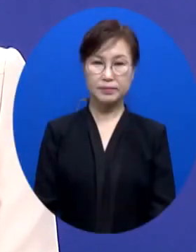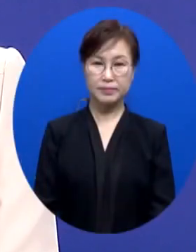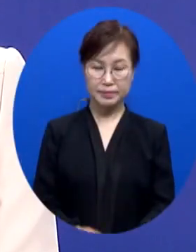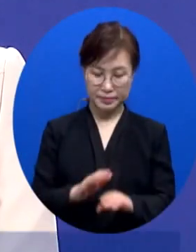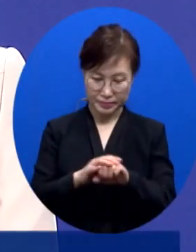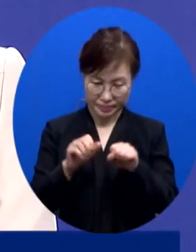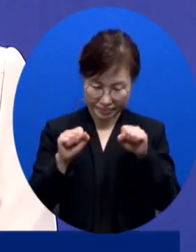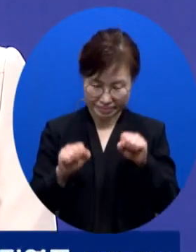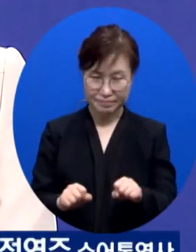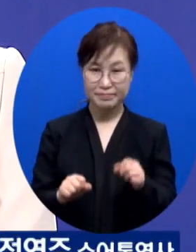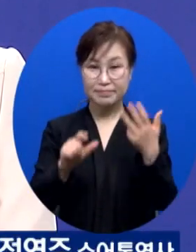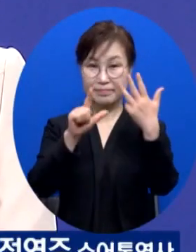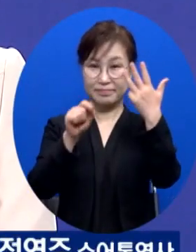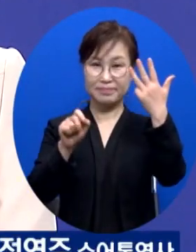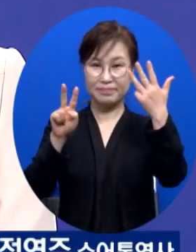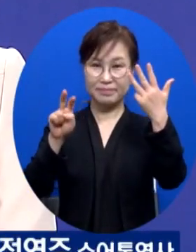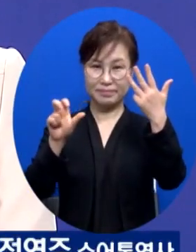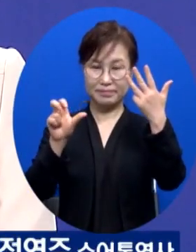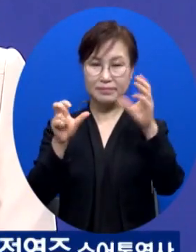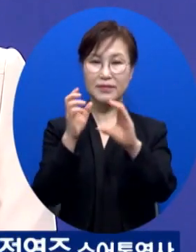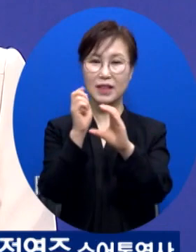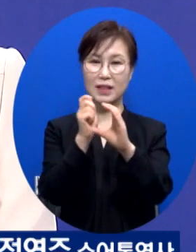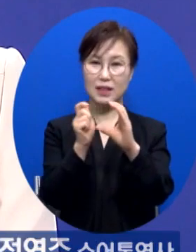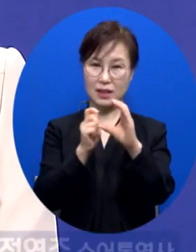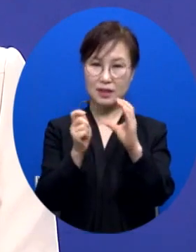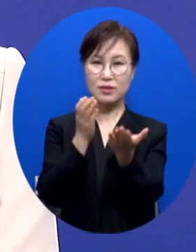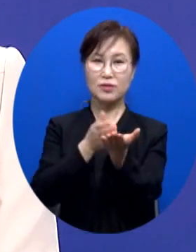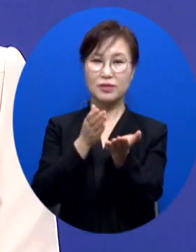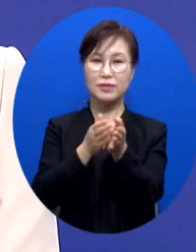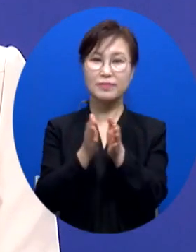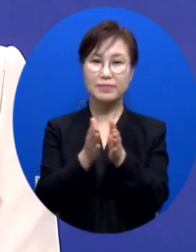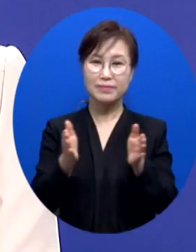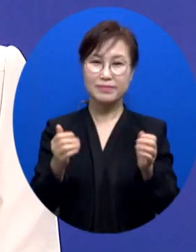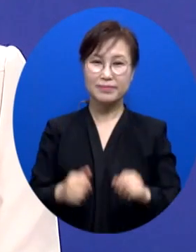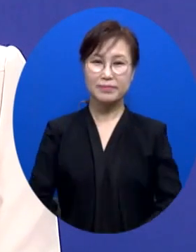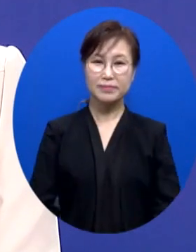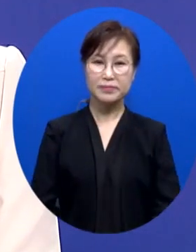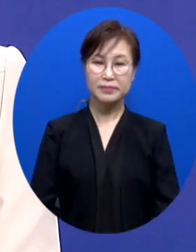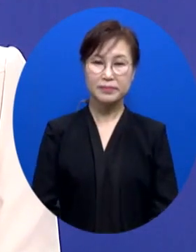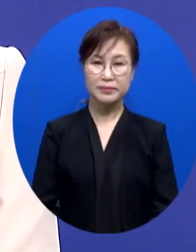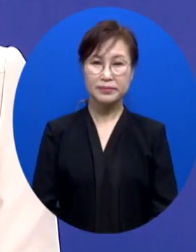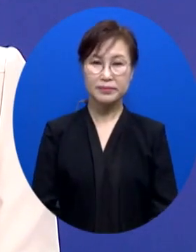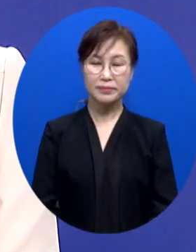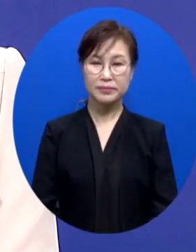시청자 여러분 안녕하십니까. 8월 25일 CTS 뉴스입니다.